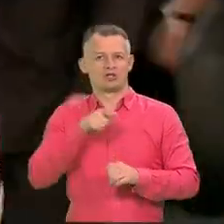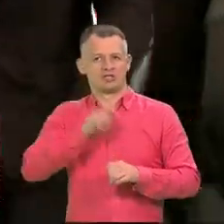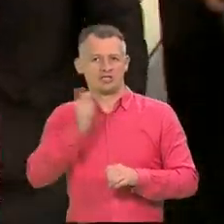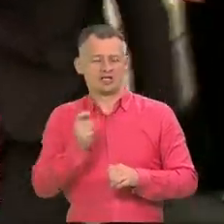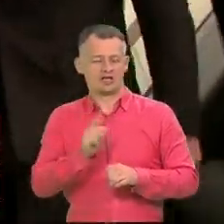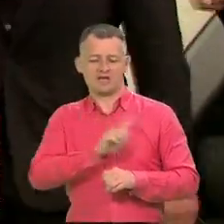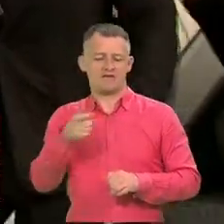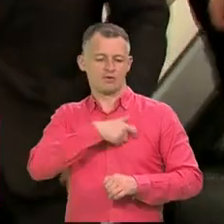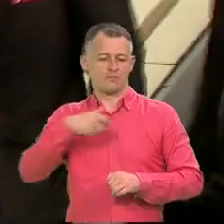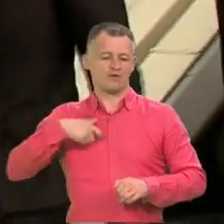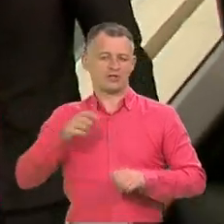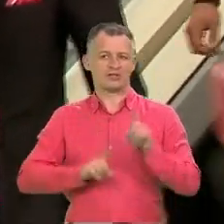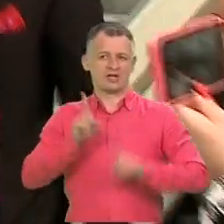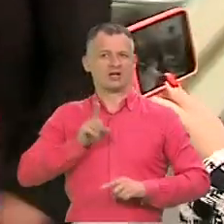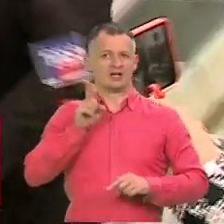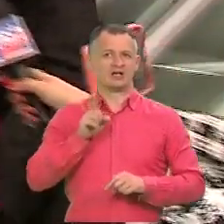So... Dacă li se va